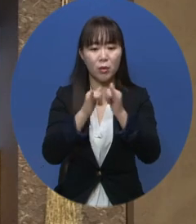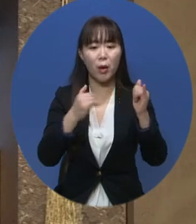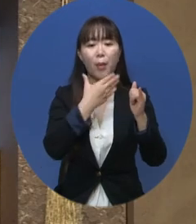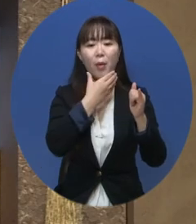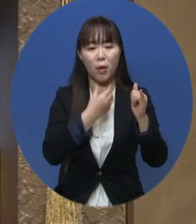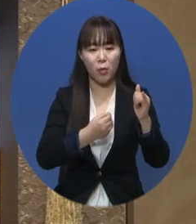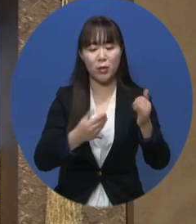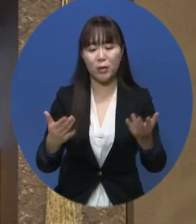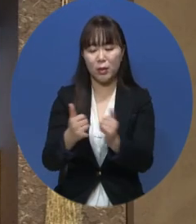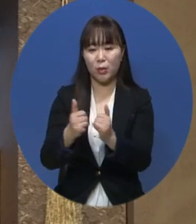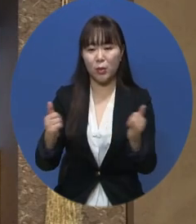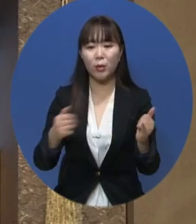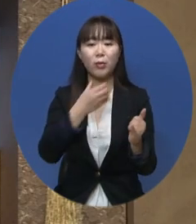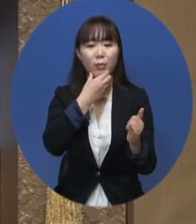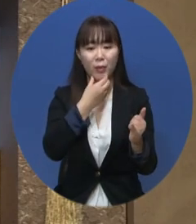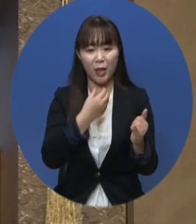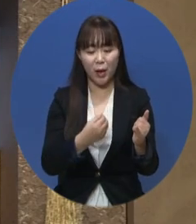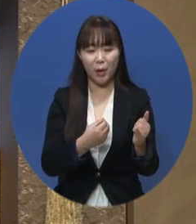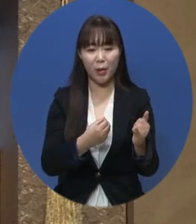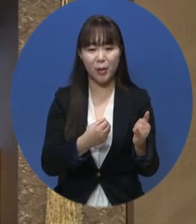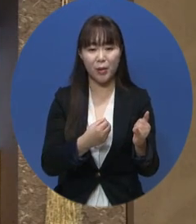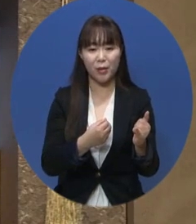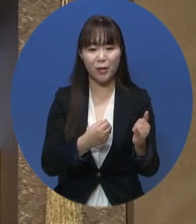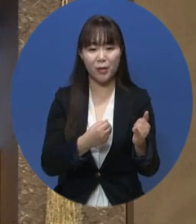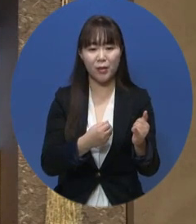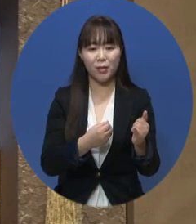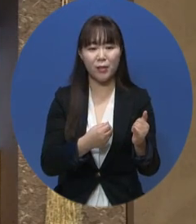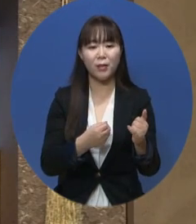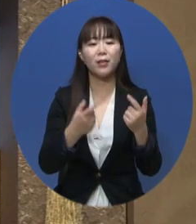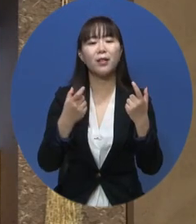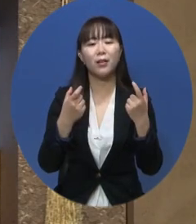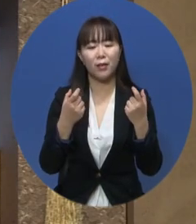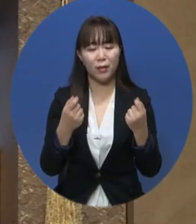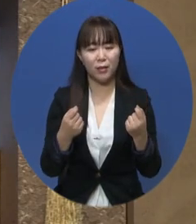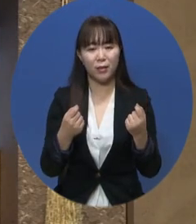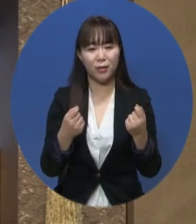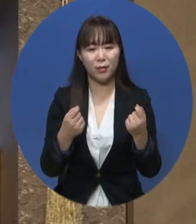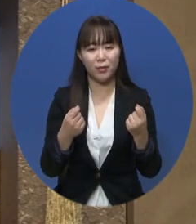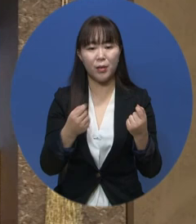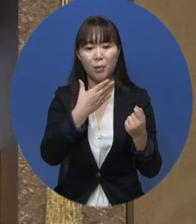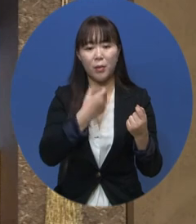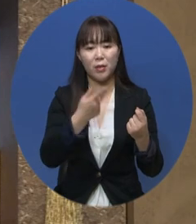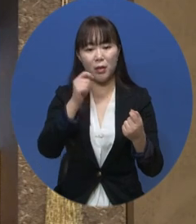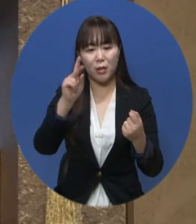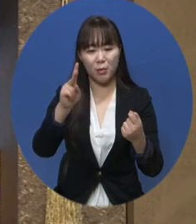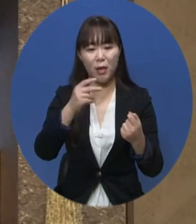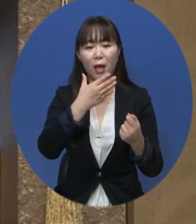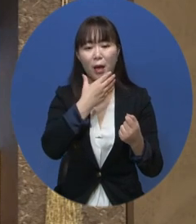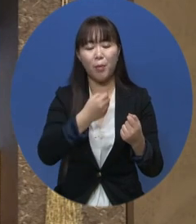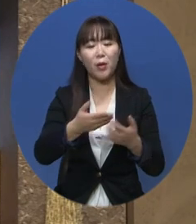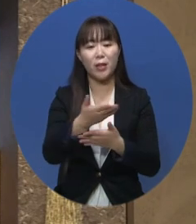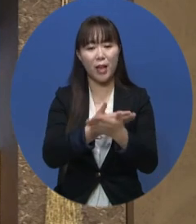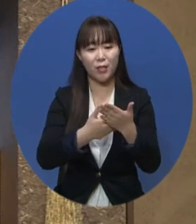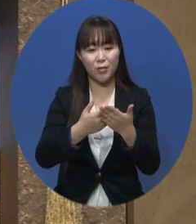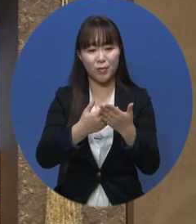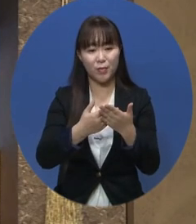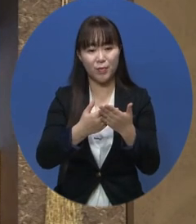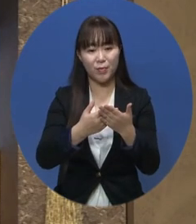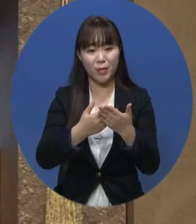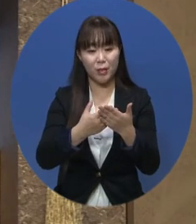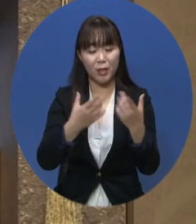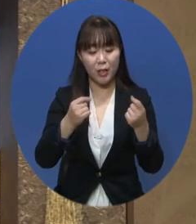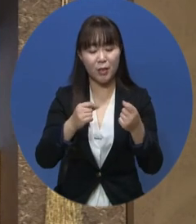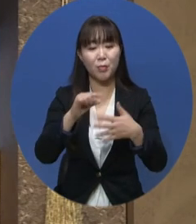어르신들도 행복하고 또 우리 종사자들도 행복하는 이 복지TV 행복 나눔